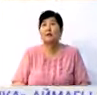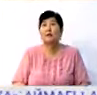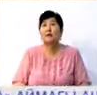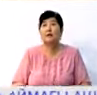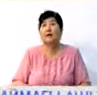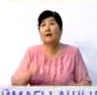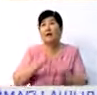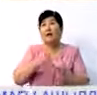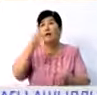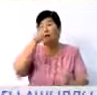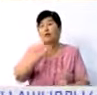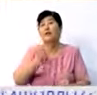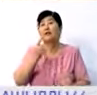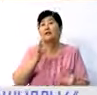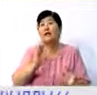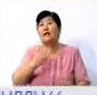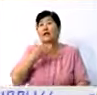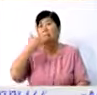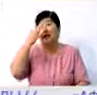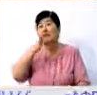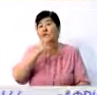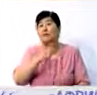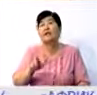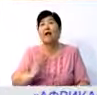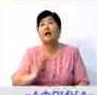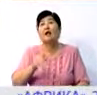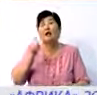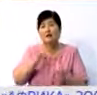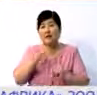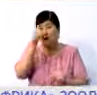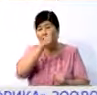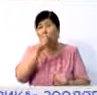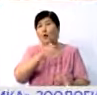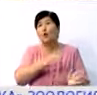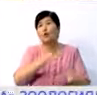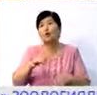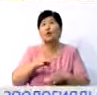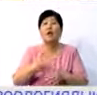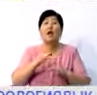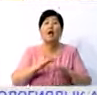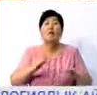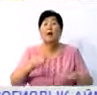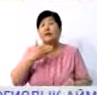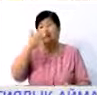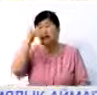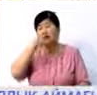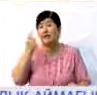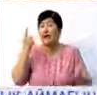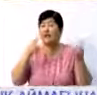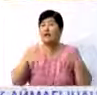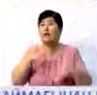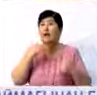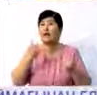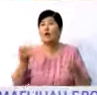оның жыл бойы жалғыз тек қана жаз мезгілінде ғана емес, жыл бойы жүргіземіз. Балалар жаз айларында шығармашылыққа ден